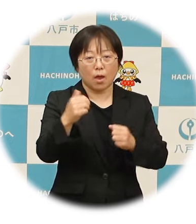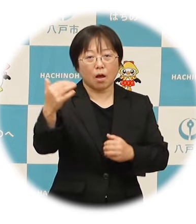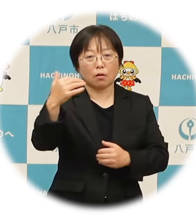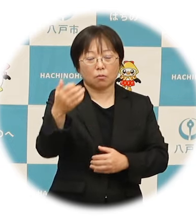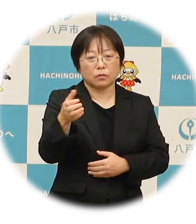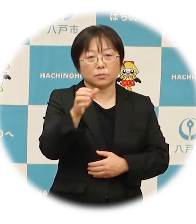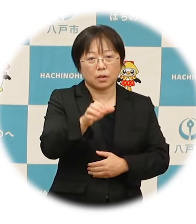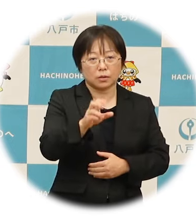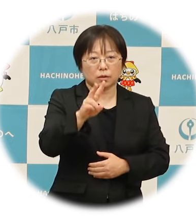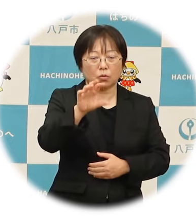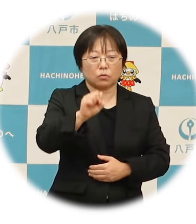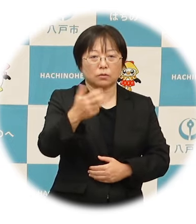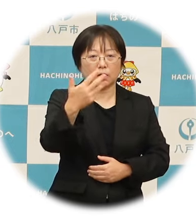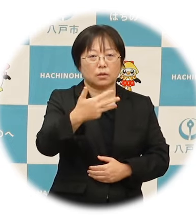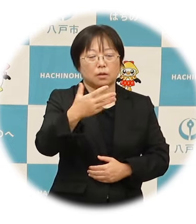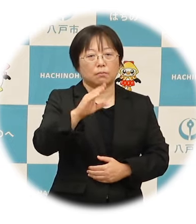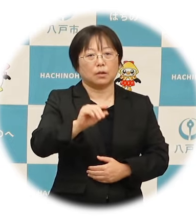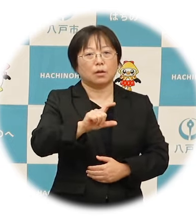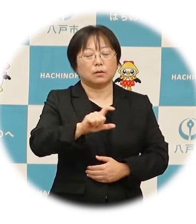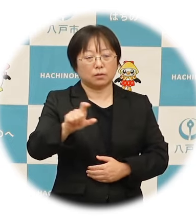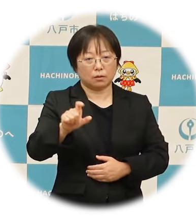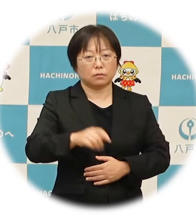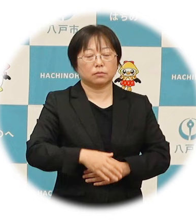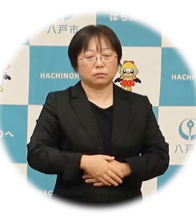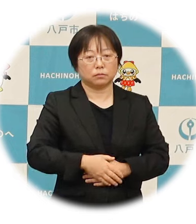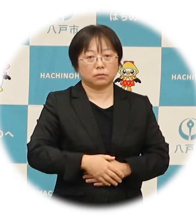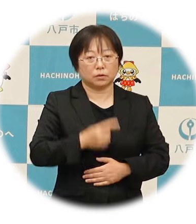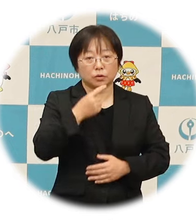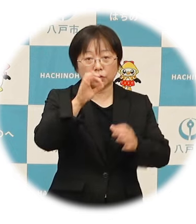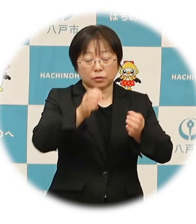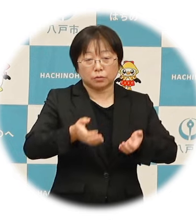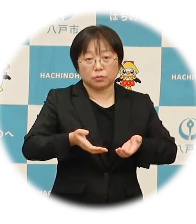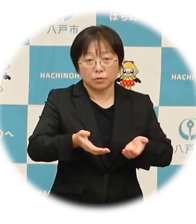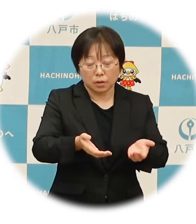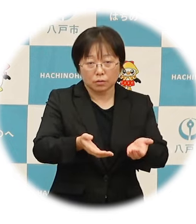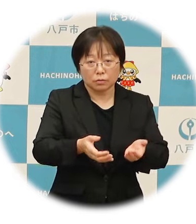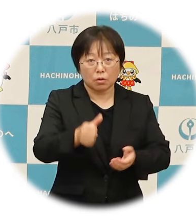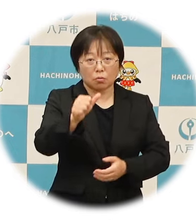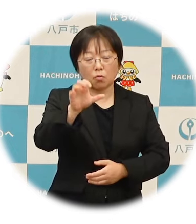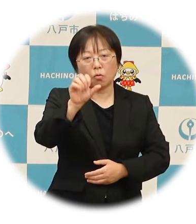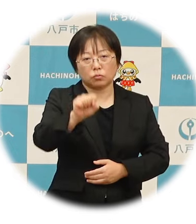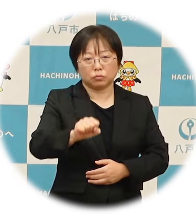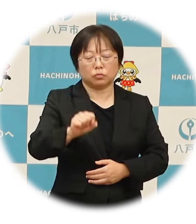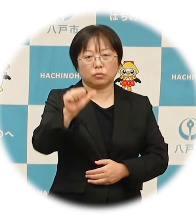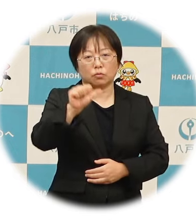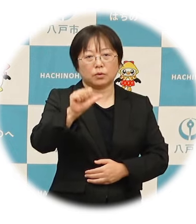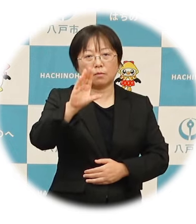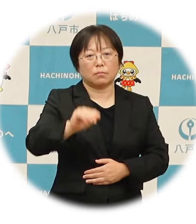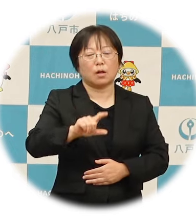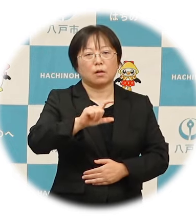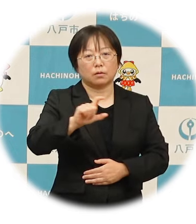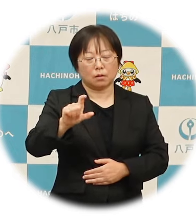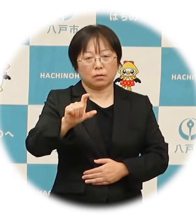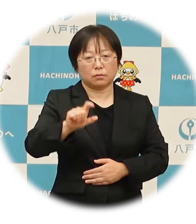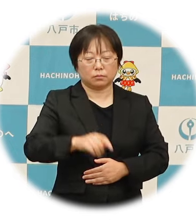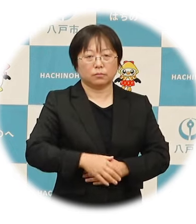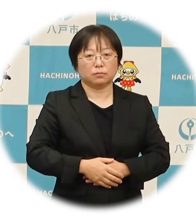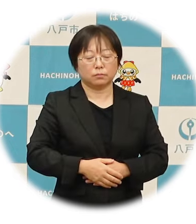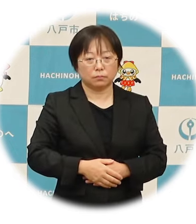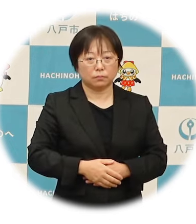業費2億8000万円、除雪経費5億5000万円などを計上いたし